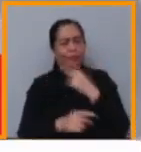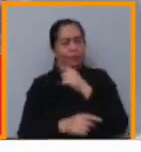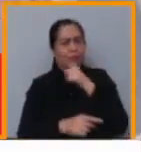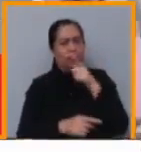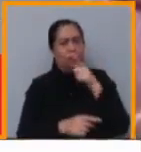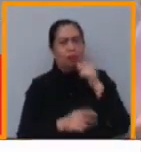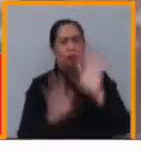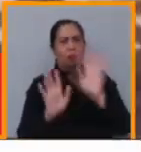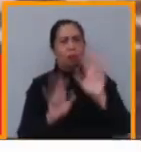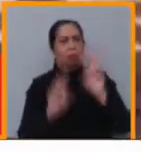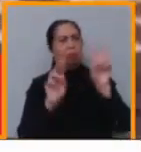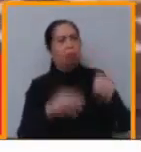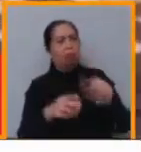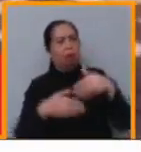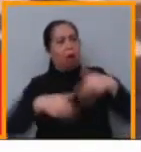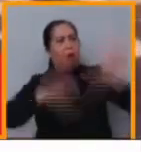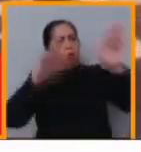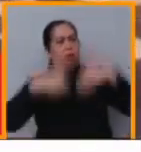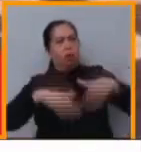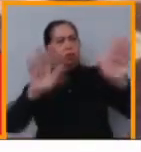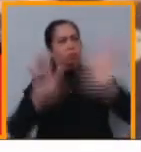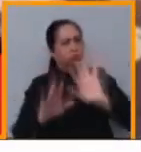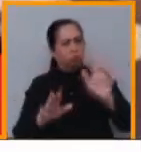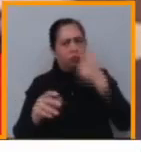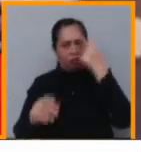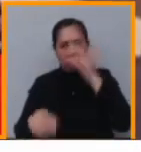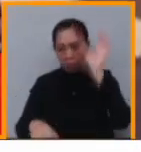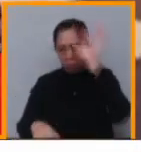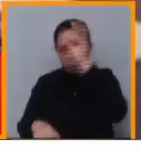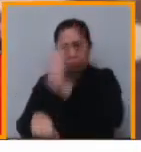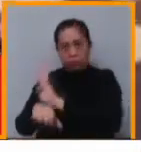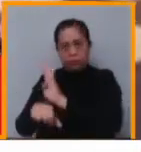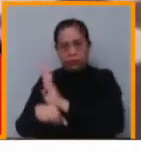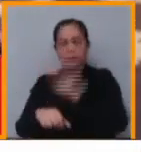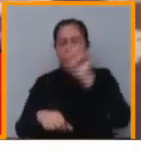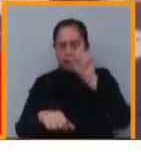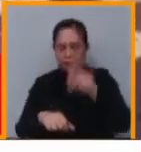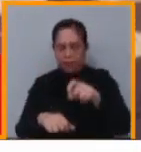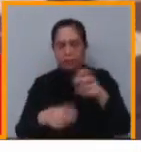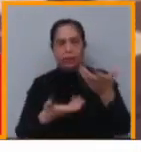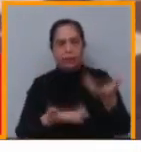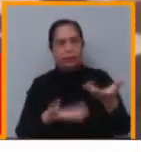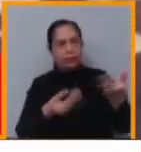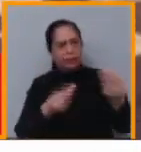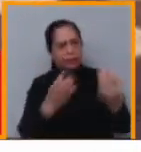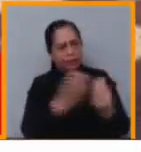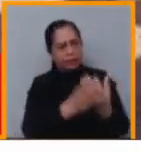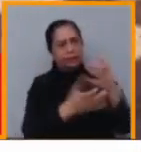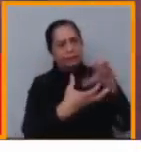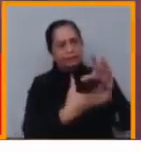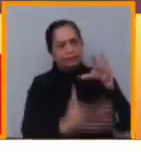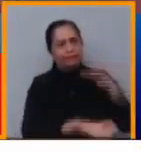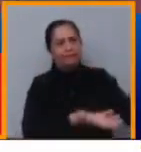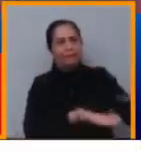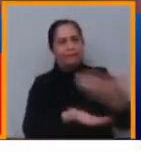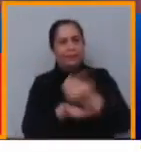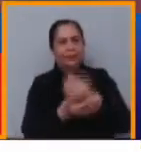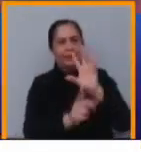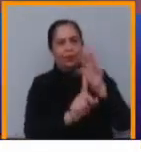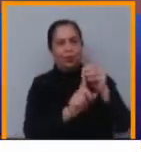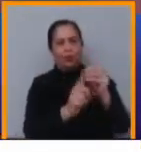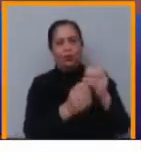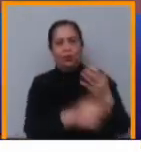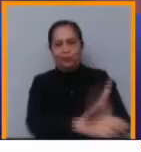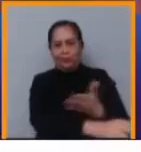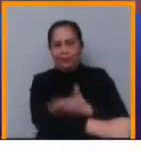sila pinapaalis para lang sa negosyo at dapat daw pinagyayaman pa ang kanilang kultura. Dahil ito